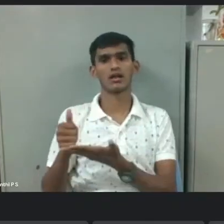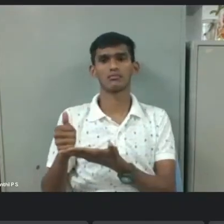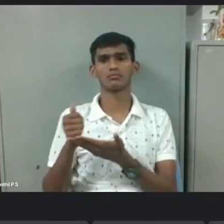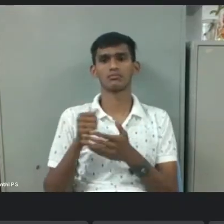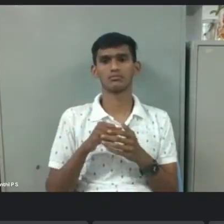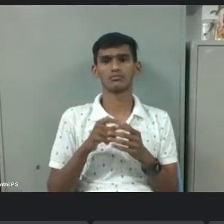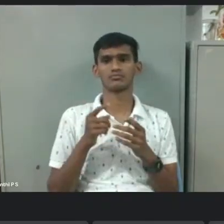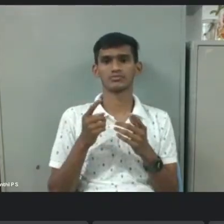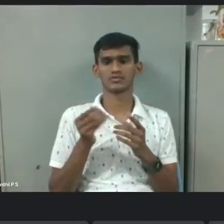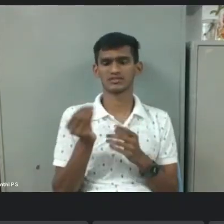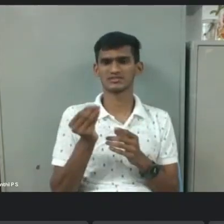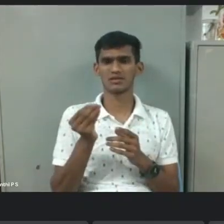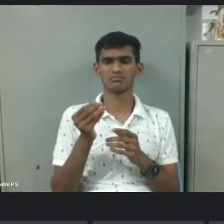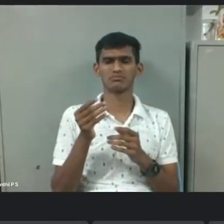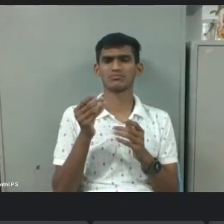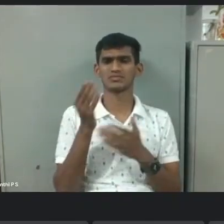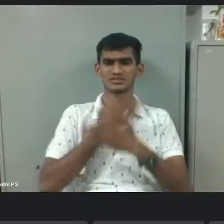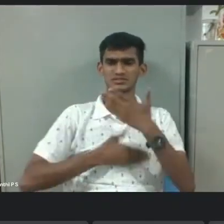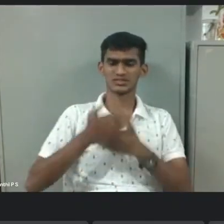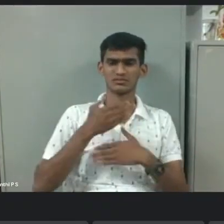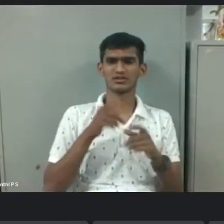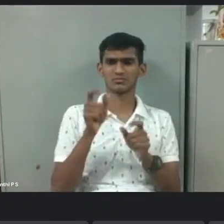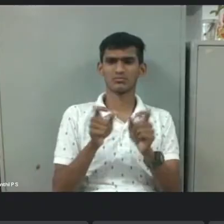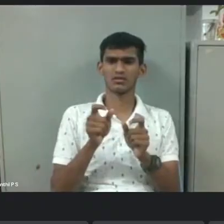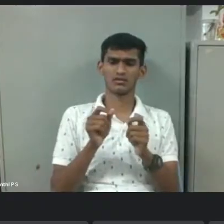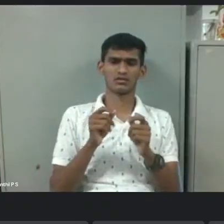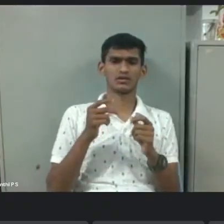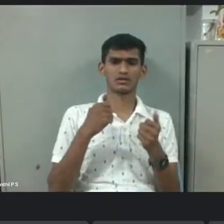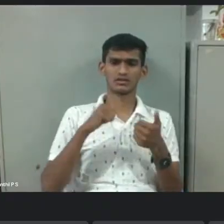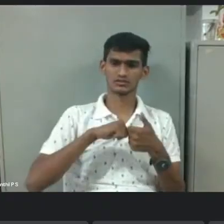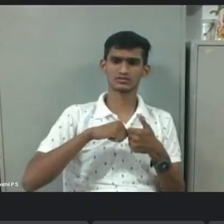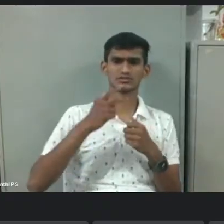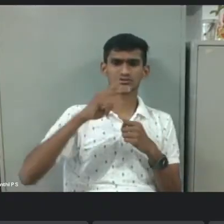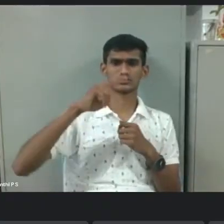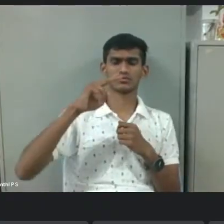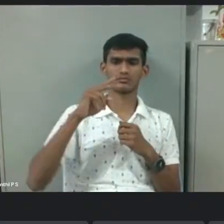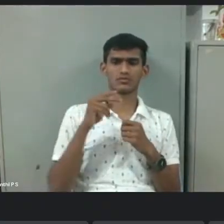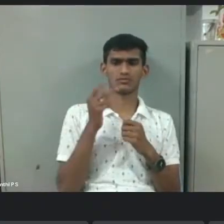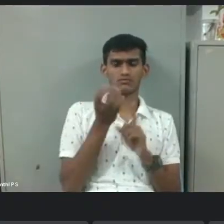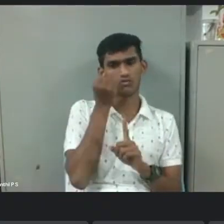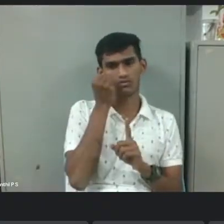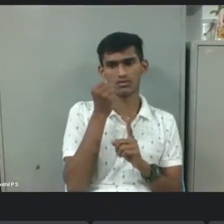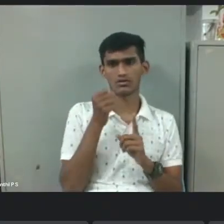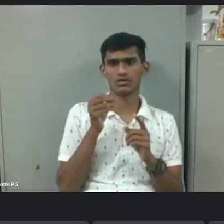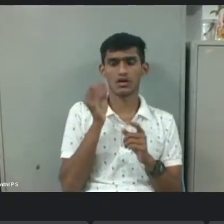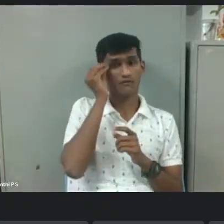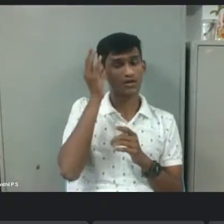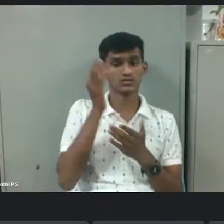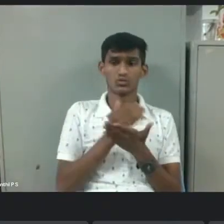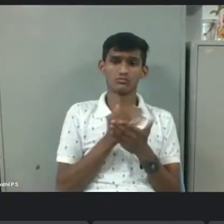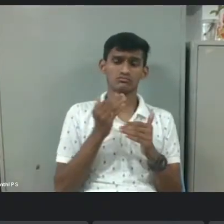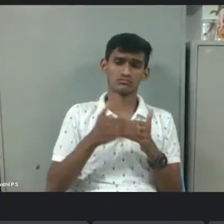സിവിയർ ഡിസബിലിറ്റി ഉള്ളവർ ഉണ്ടായിരുന്നത്. അപ്പോൾ ഇങ്ങനെയുള്ള ബോധവൽക്കരണ പ്രക്രിയകൾ നിരന്തരം നടക്കണം. ഇപ്പോൾ